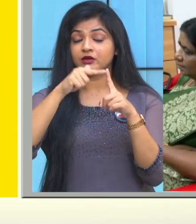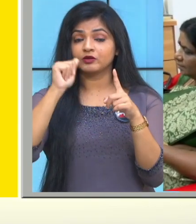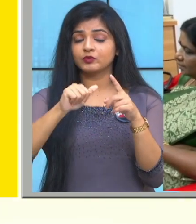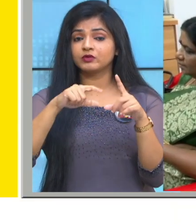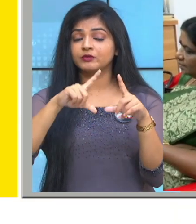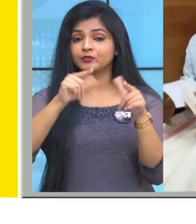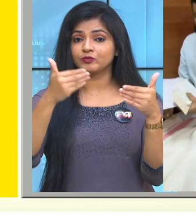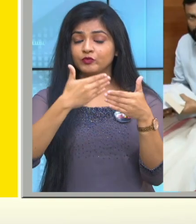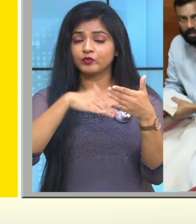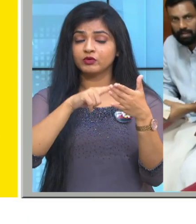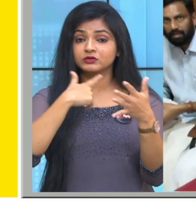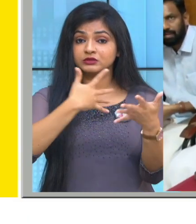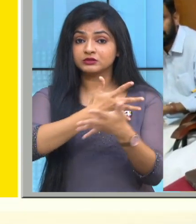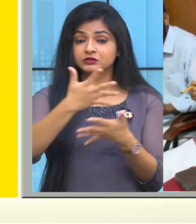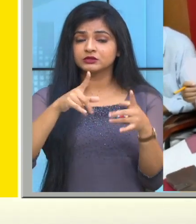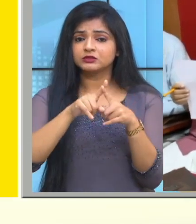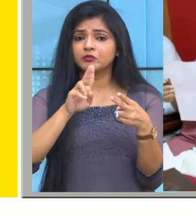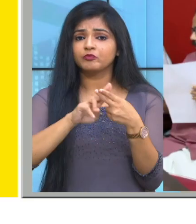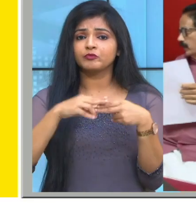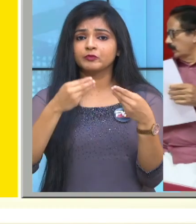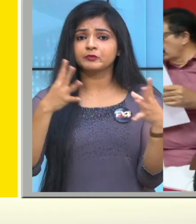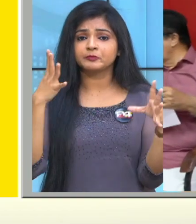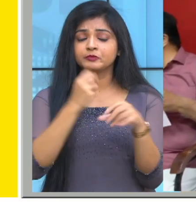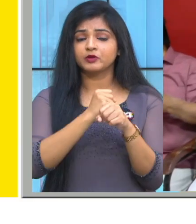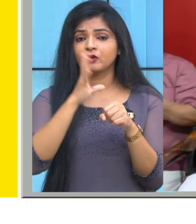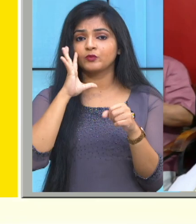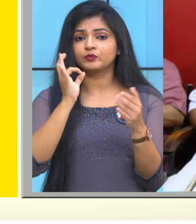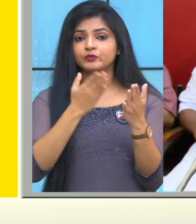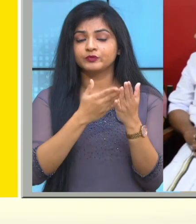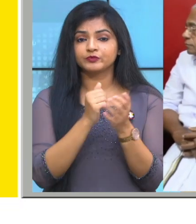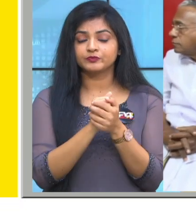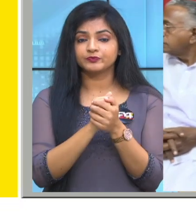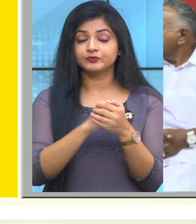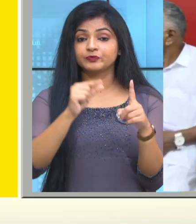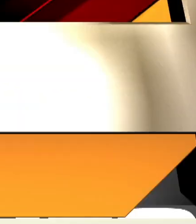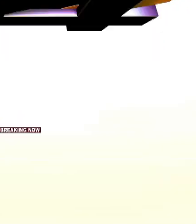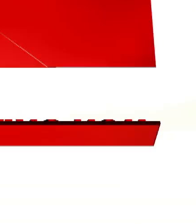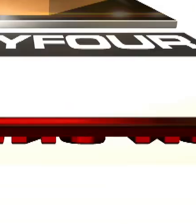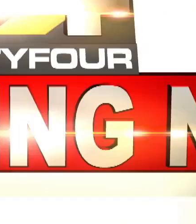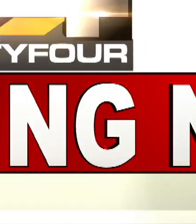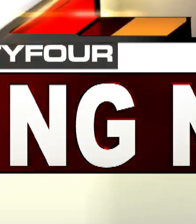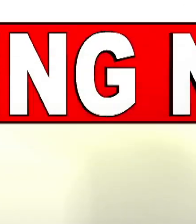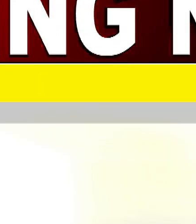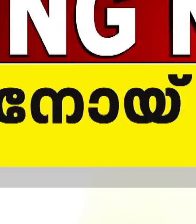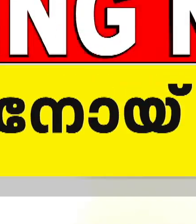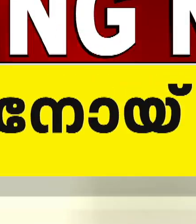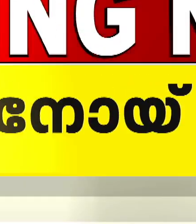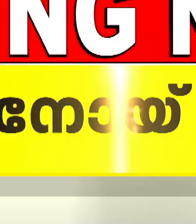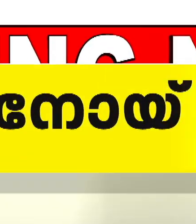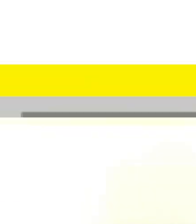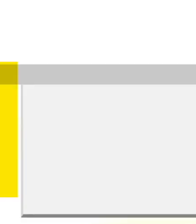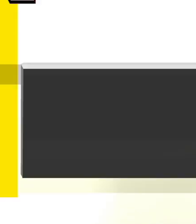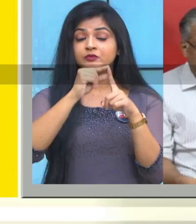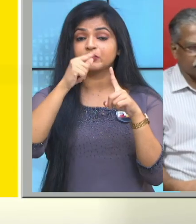ചർച്ചയ്ക്ക് പോലും വഴിയൊരുങ്ങിയില്ല എന്നുള്ളതാണ് ഏറ്റവും പ്രധാനപ്പെട്ട കാര്യം. ഈ PR വിഭാഗത്തിലെ ചർച്ചകൾക്ക് CPI സംസ്ഥാന എക്സിക്യൂട്ടീവിൽ